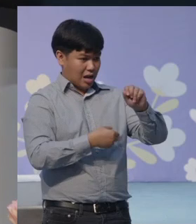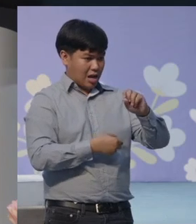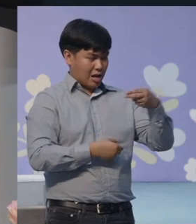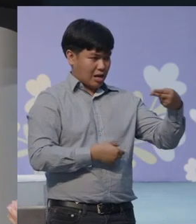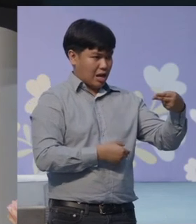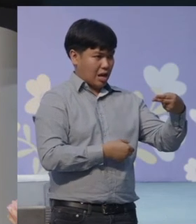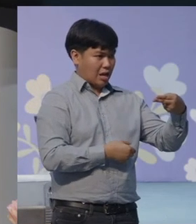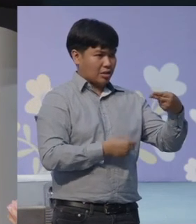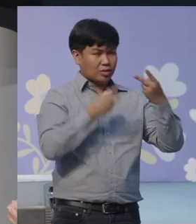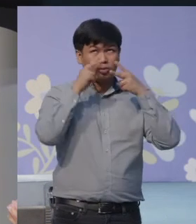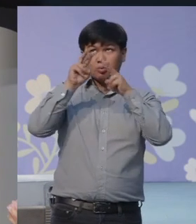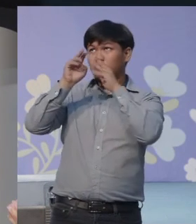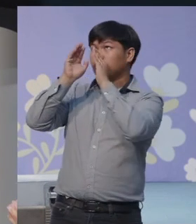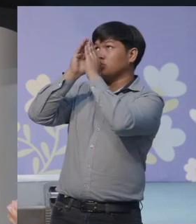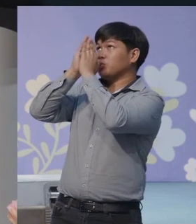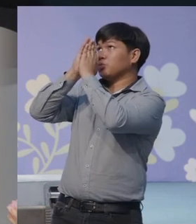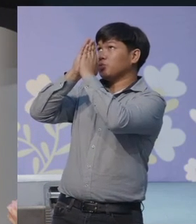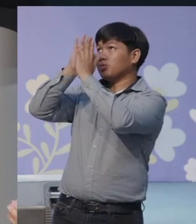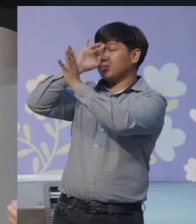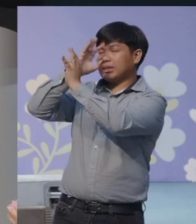prophesy.